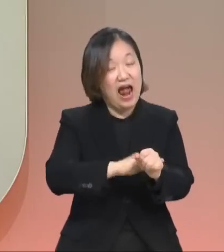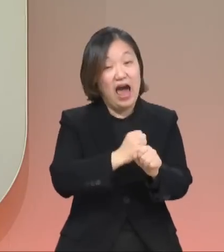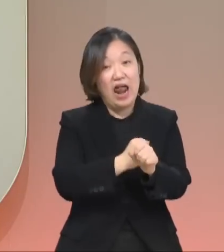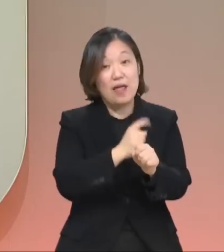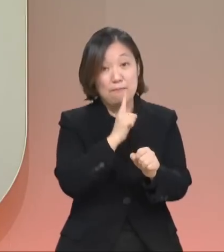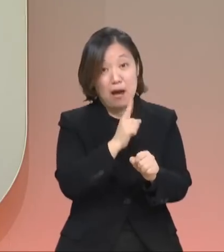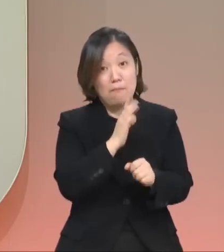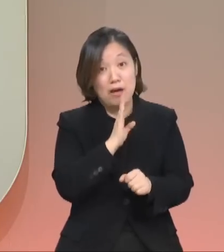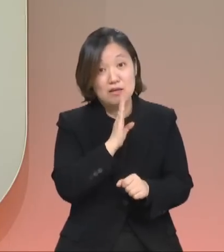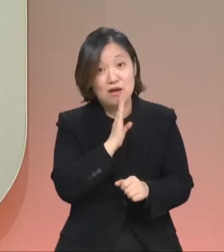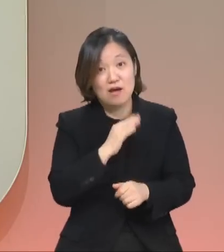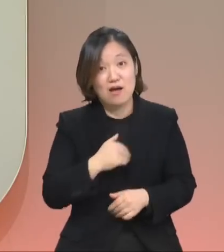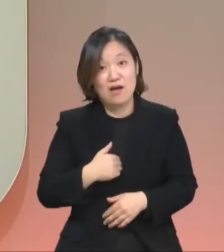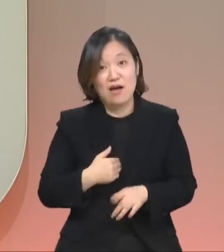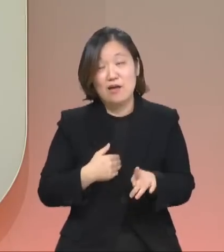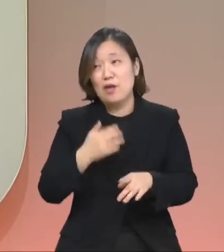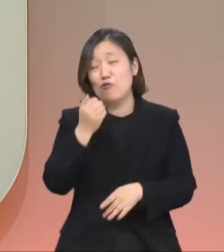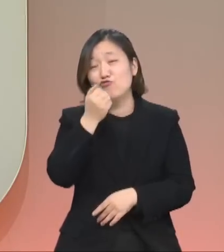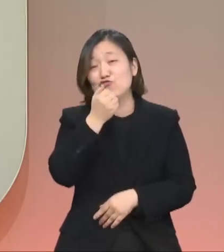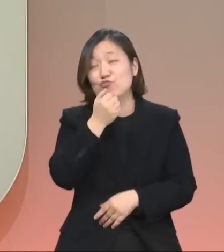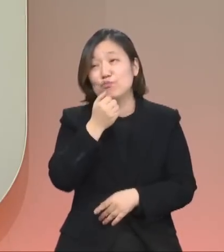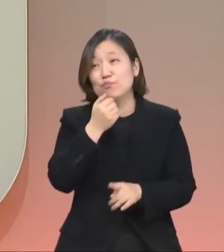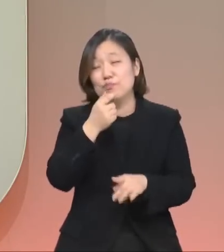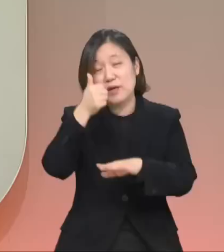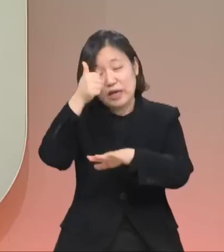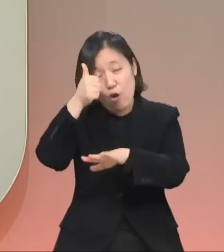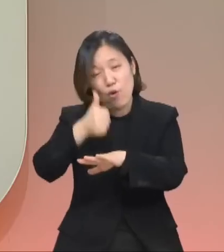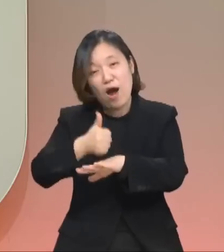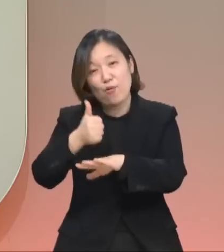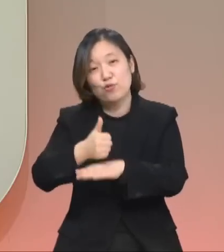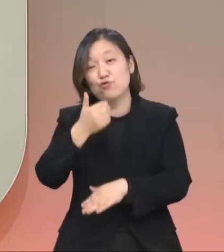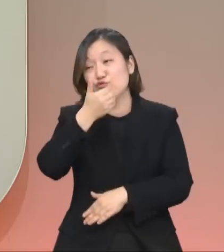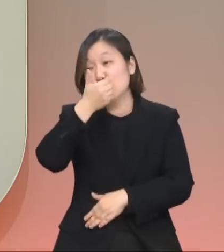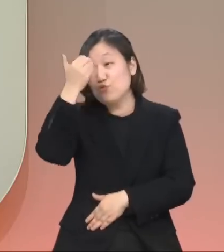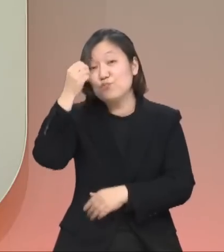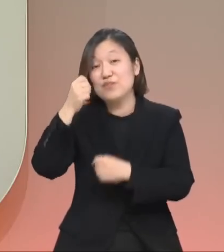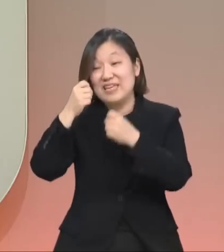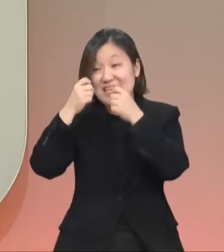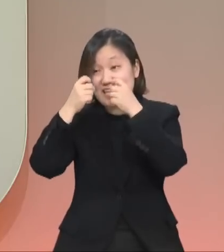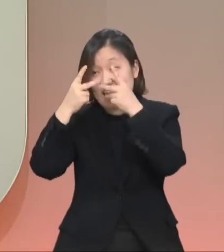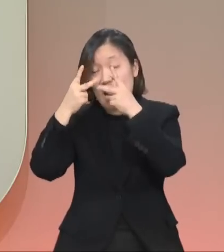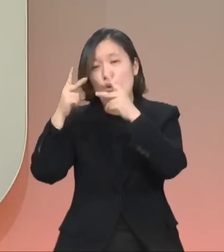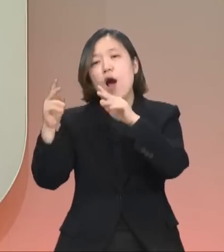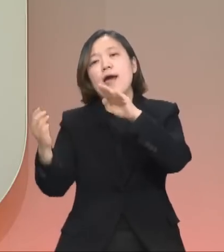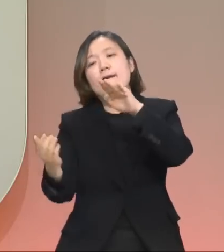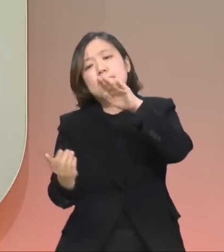우리가 꿈에서 완전히 깨어나는게 사실 우리 불교 깨달음의 목표 아니겠습니까